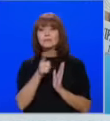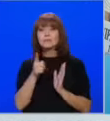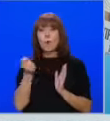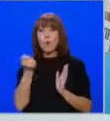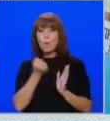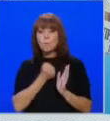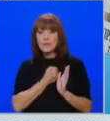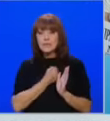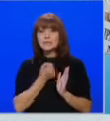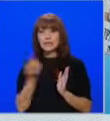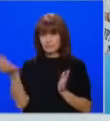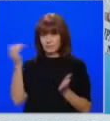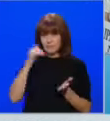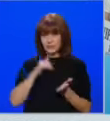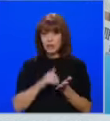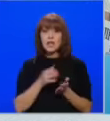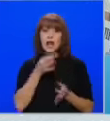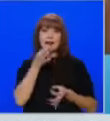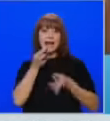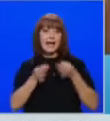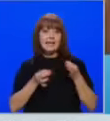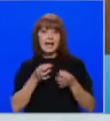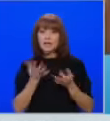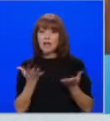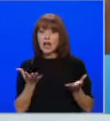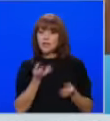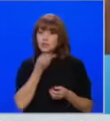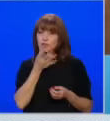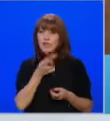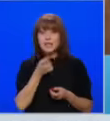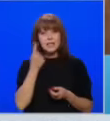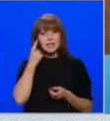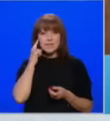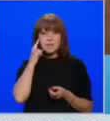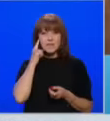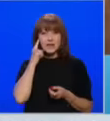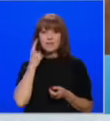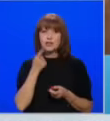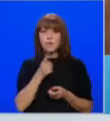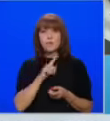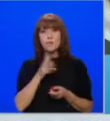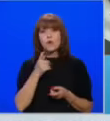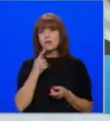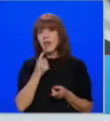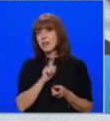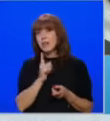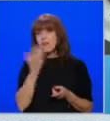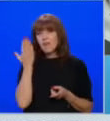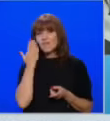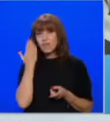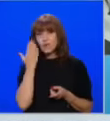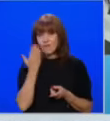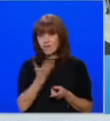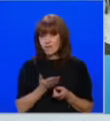разкаже неговата версия за фаталната вечер. Тя сподели, че все повече се съмнява, че може да е натопен. Тази версия разсъждава и